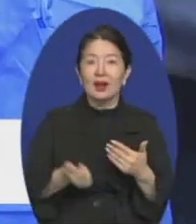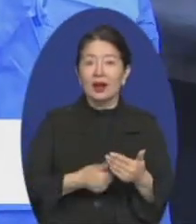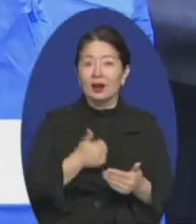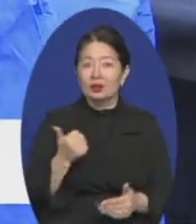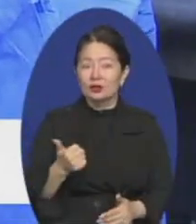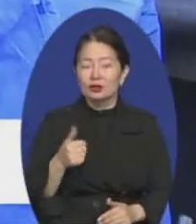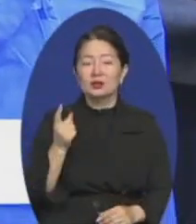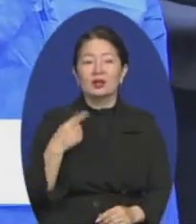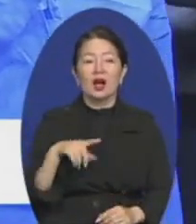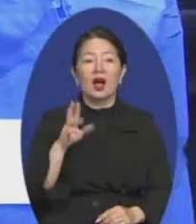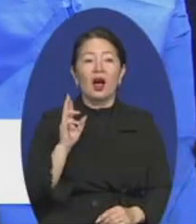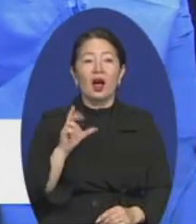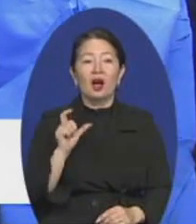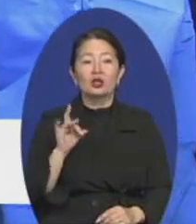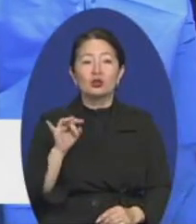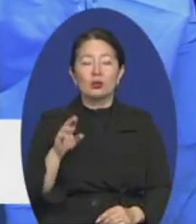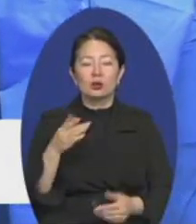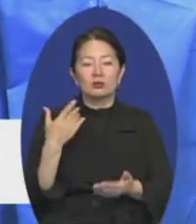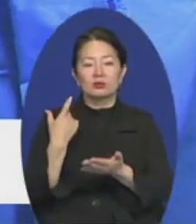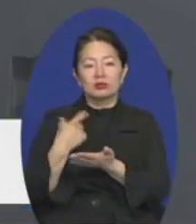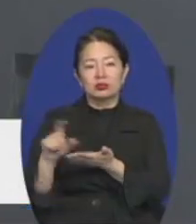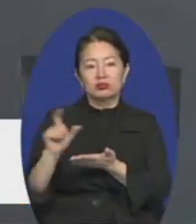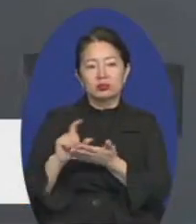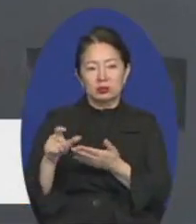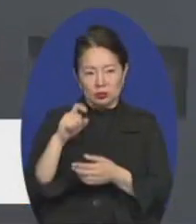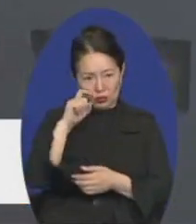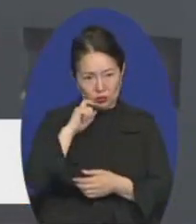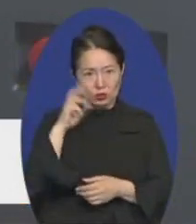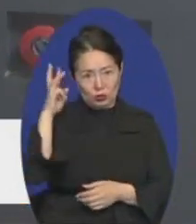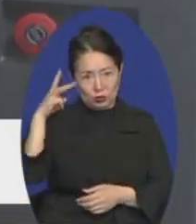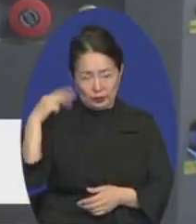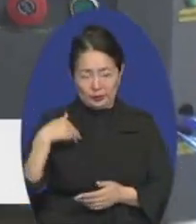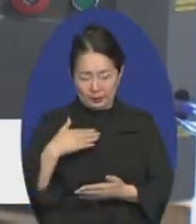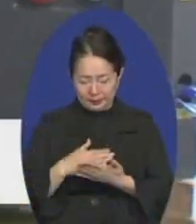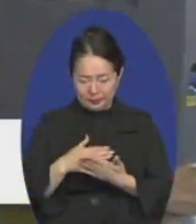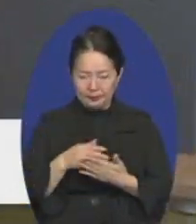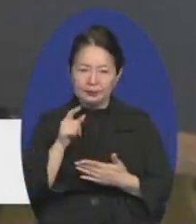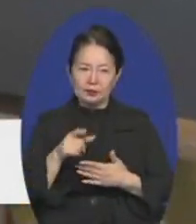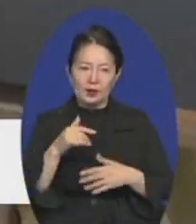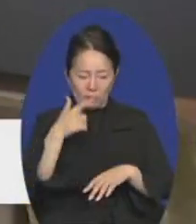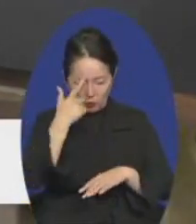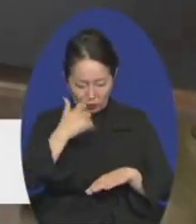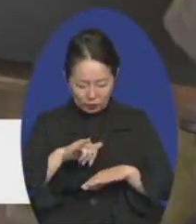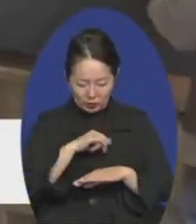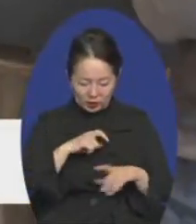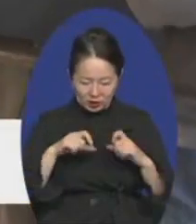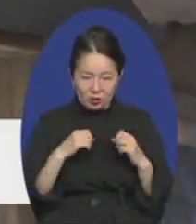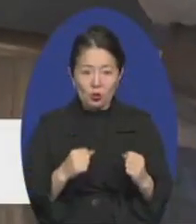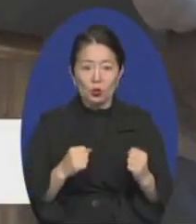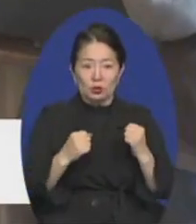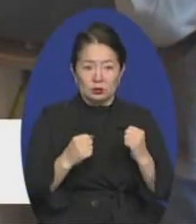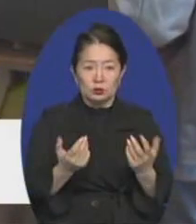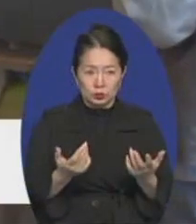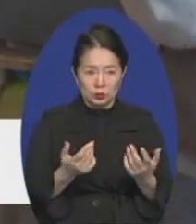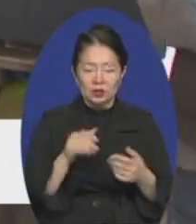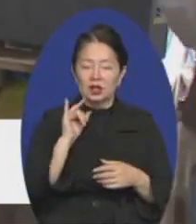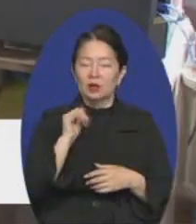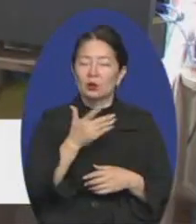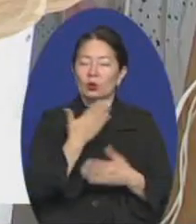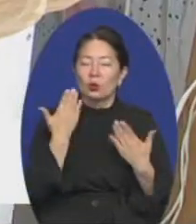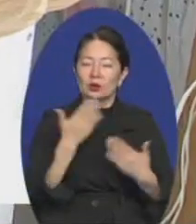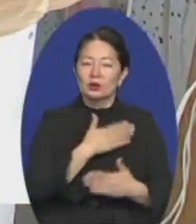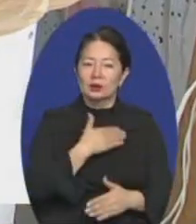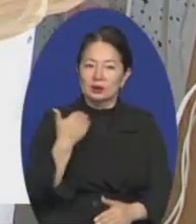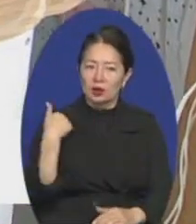цаашлаад экспортод гаргах хүсэл эрмэлзэл энэ үйлдвэрүүдэд бий. Ингэж чадвал улсын эдийн засагч хүчрэхэг болж ирнэ. Тиймээс улсын хурлын